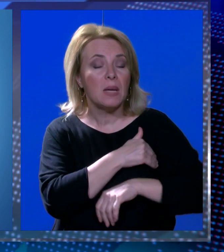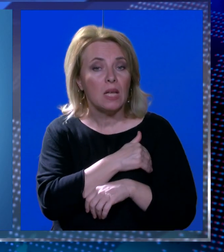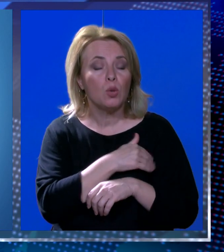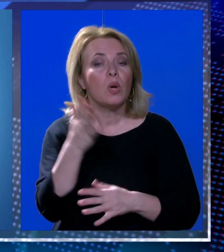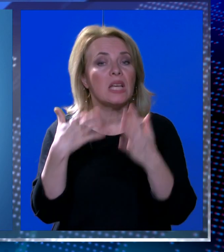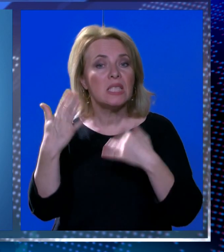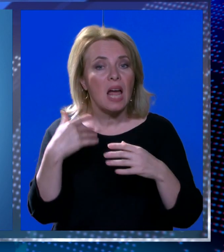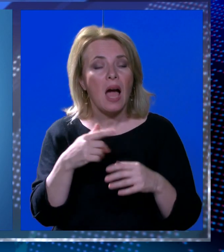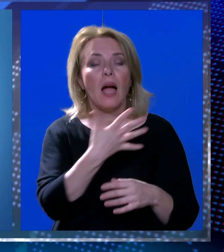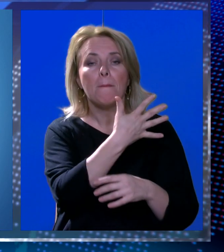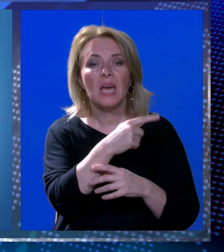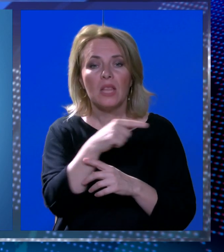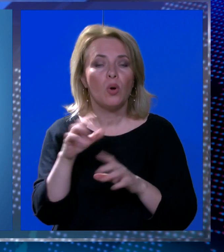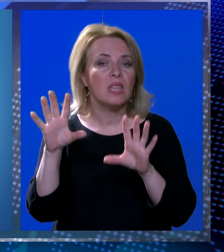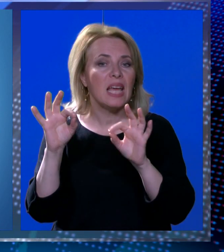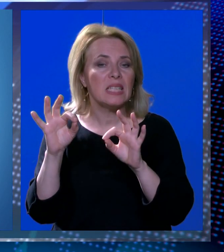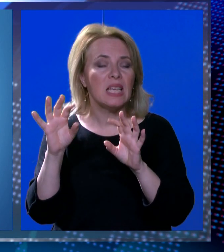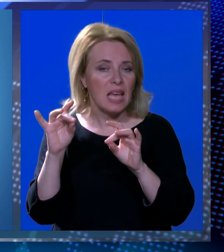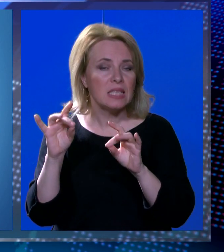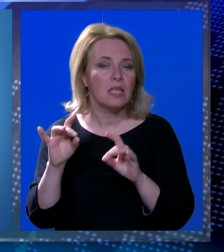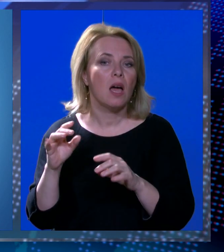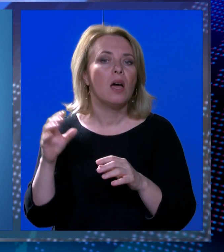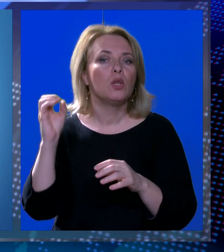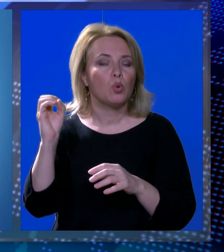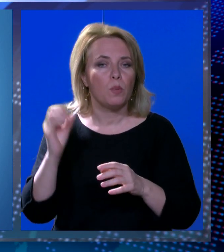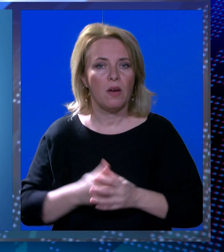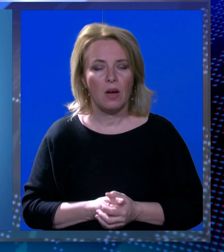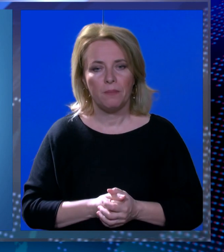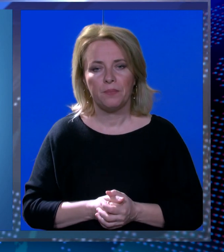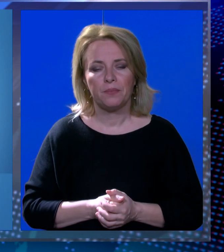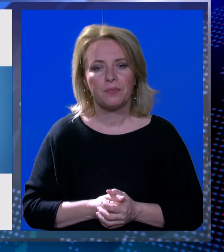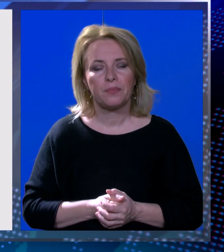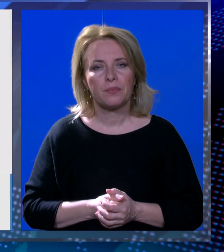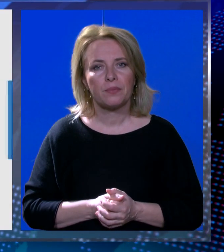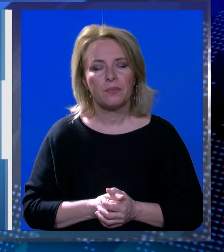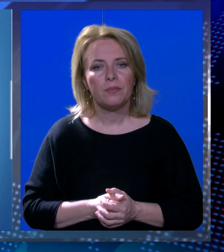udarima. Temperatura zraka većinom od 5 do 10 Celzijevi stupnjeva.